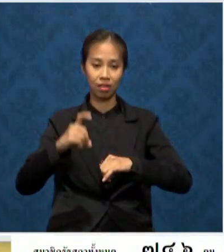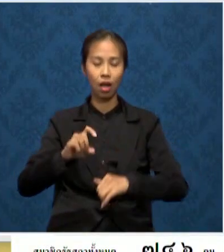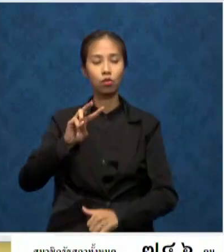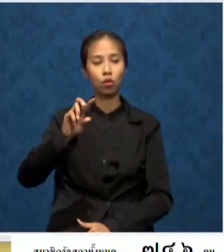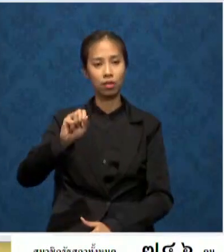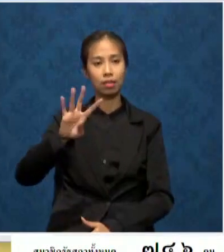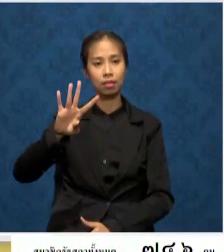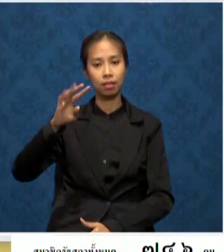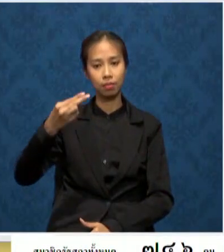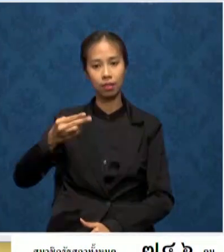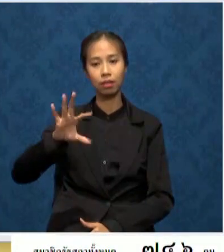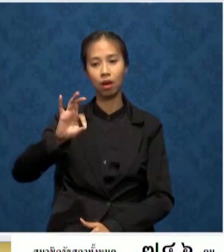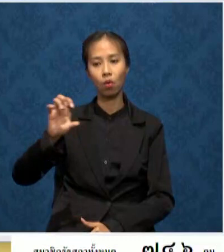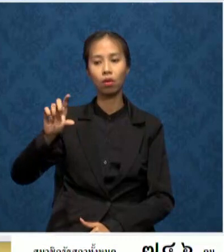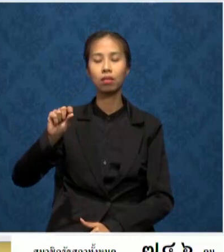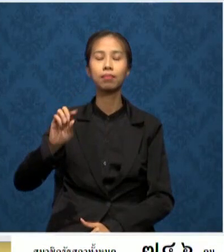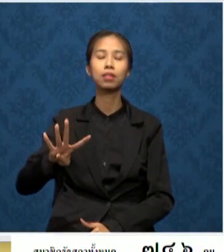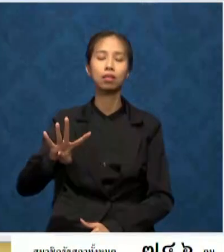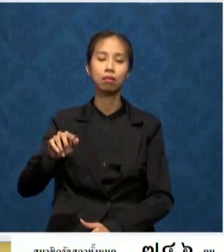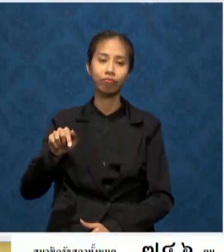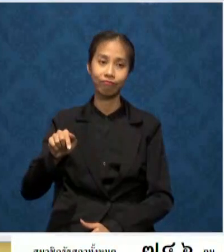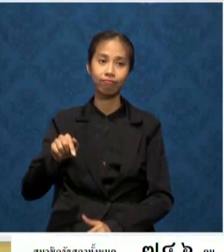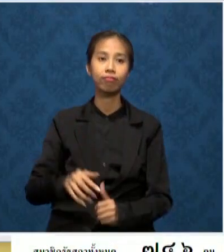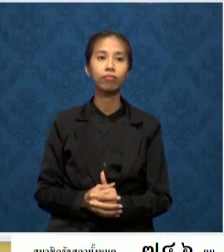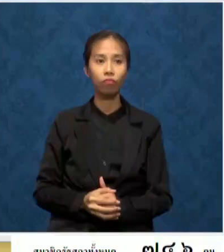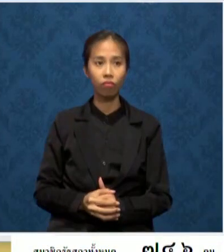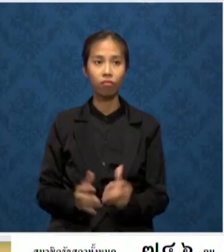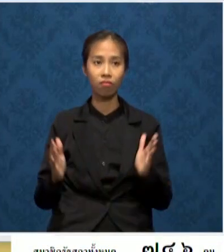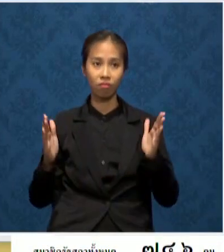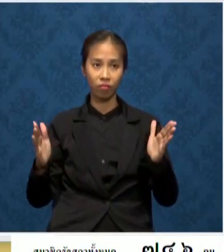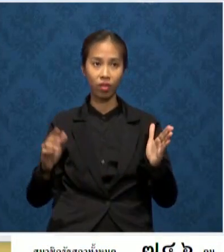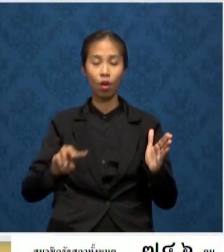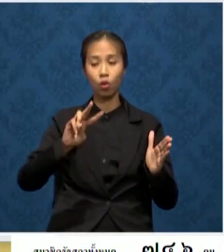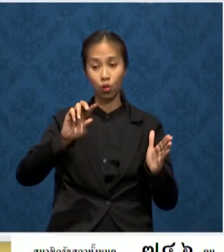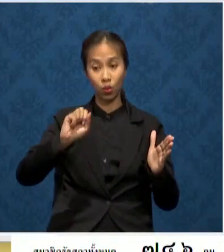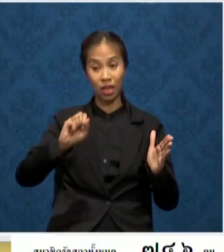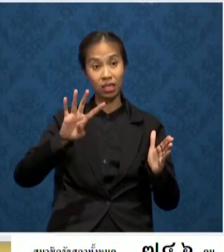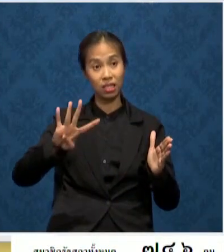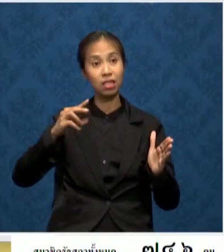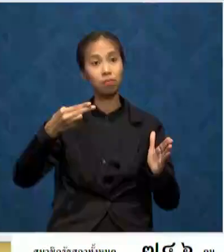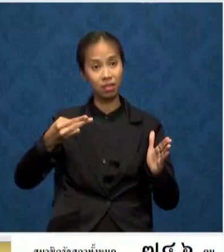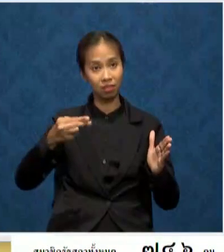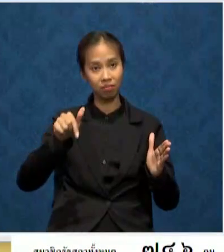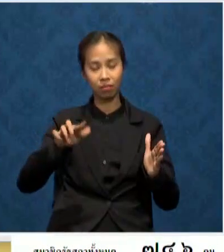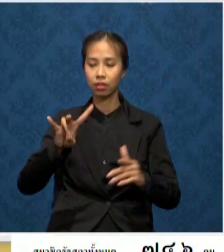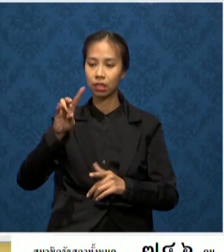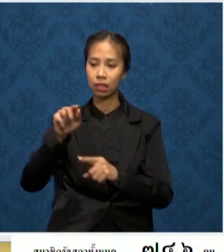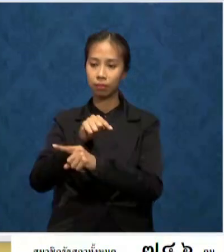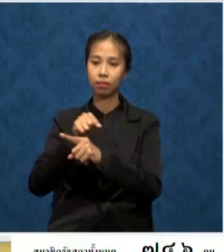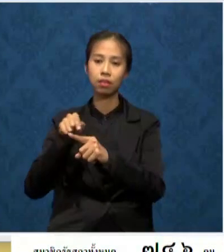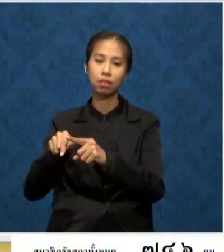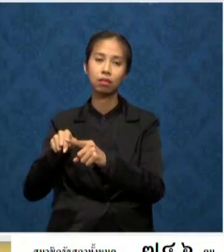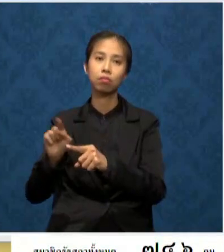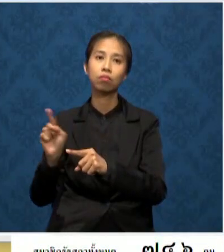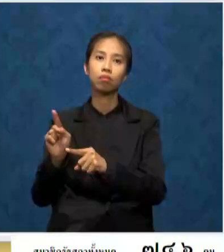24 คนธรรทันครับ บน 2, นี้ 70 เป็น